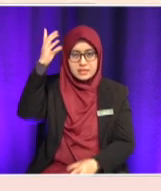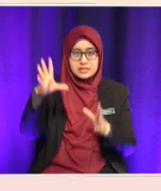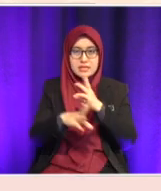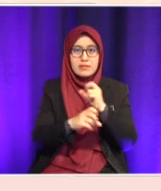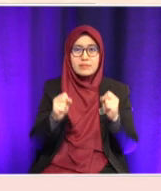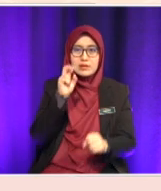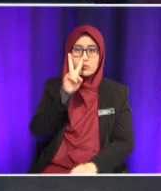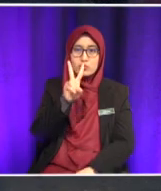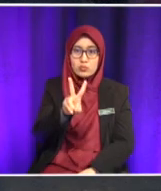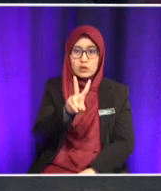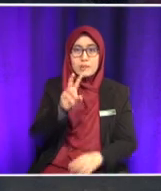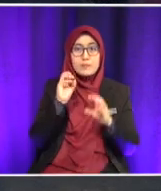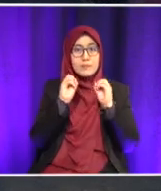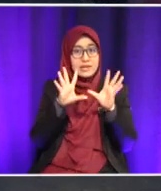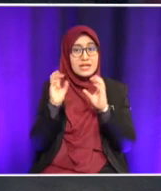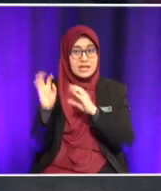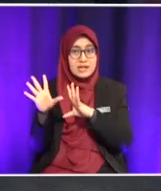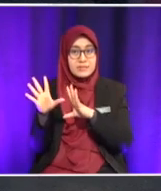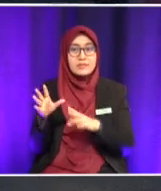di tempat makan